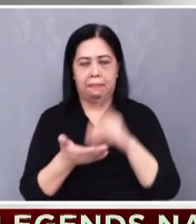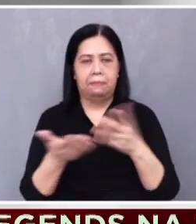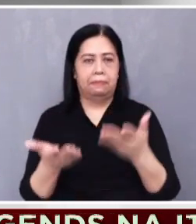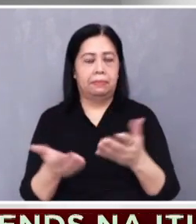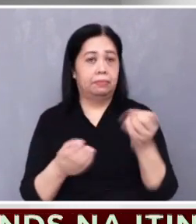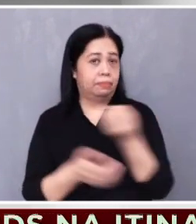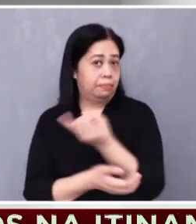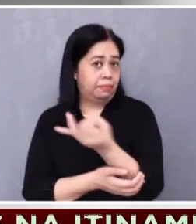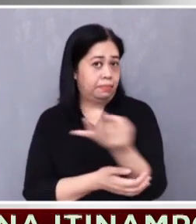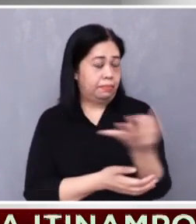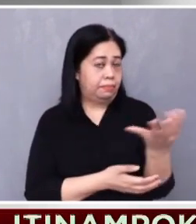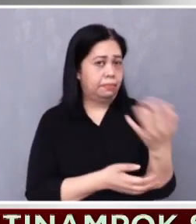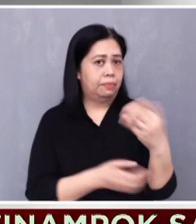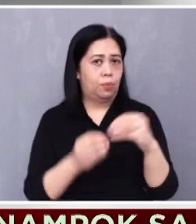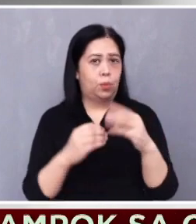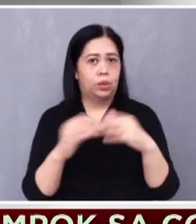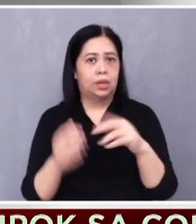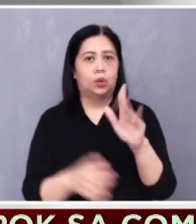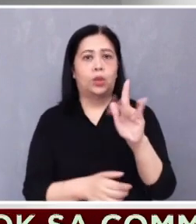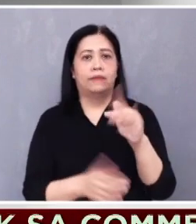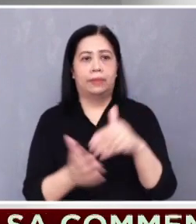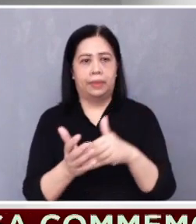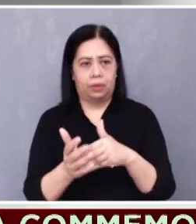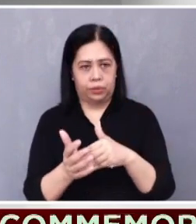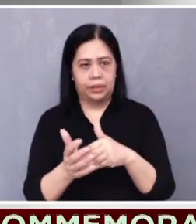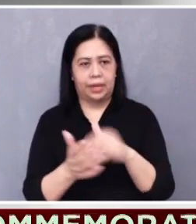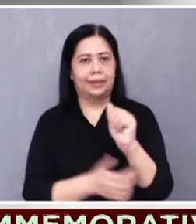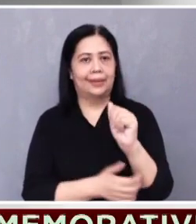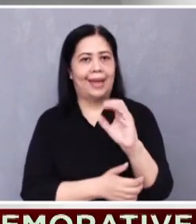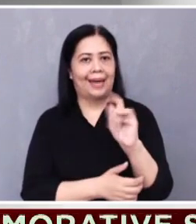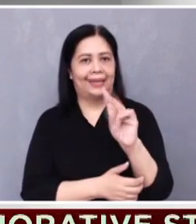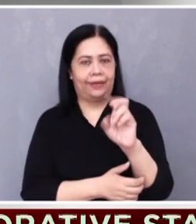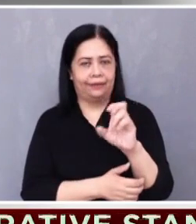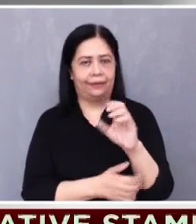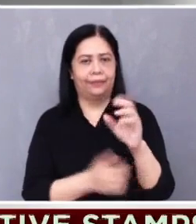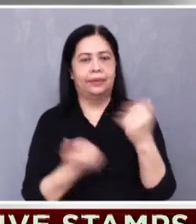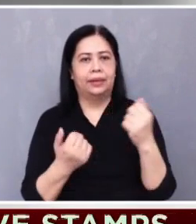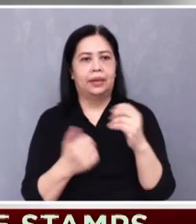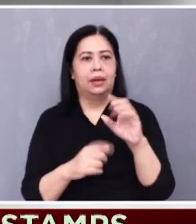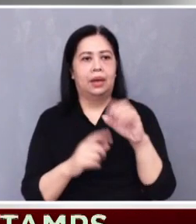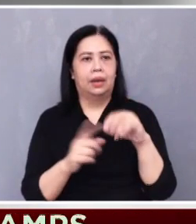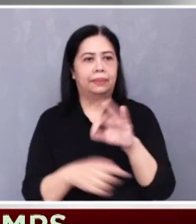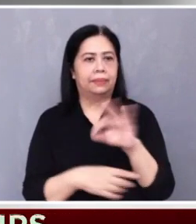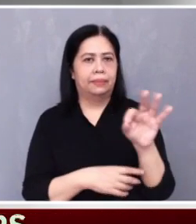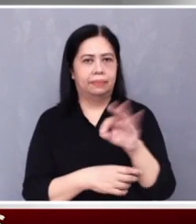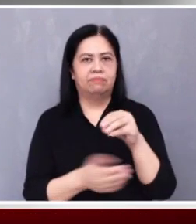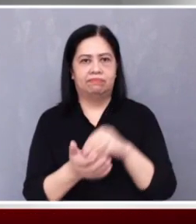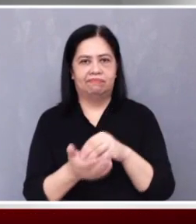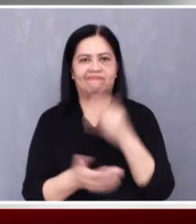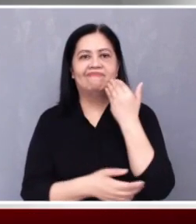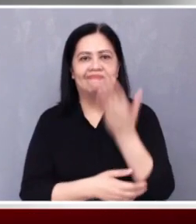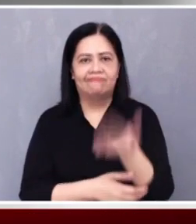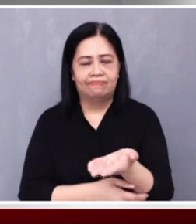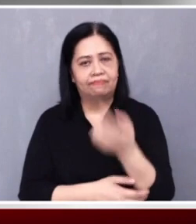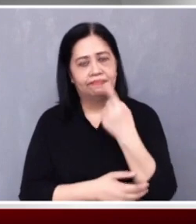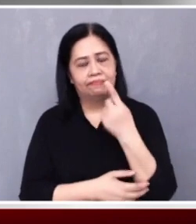ito, nasa higit 25,000 ang active cases. May 99 namang naitalang namatay para sa